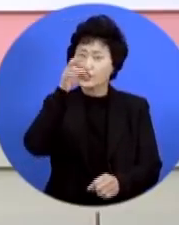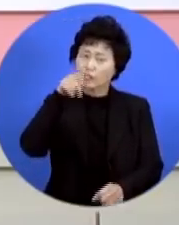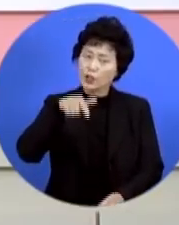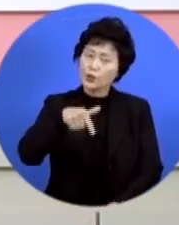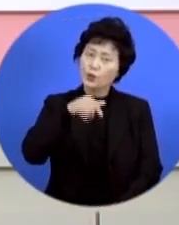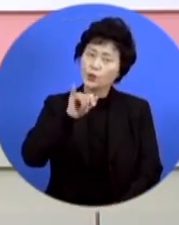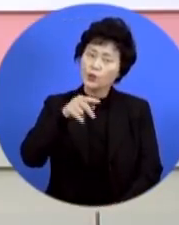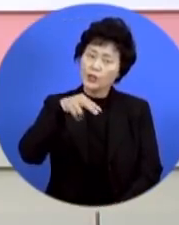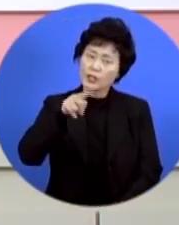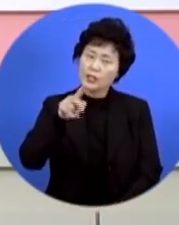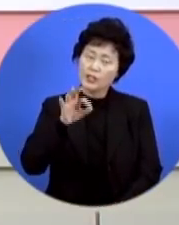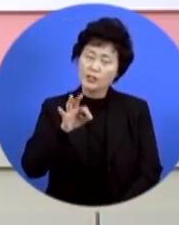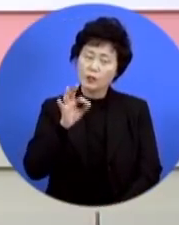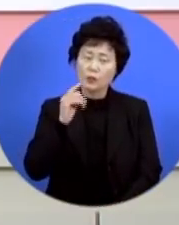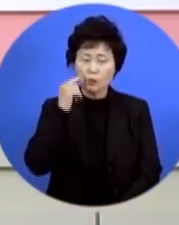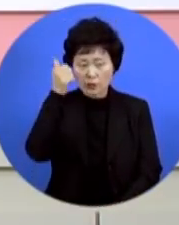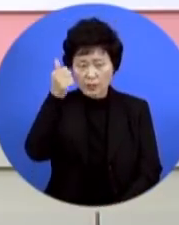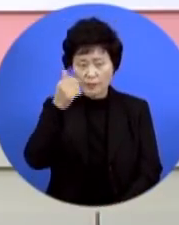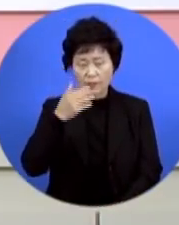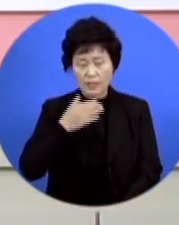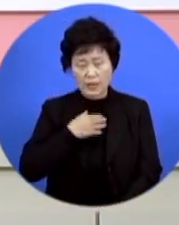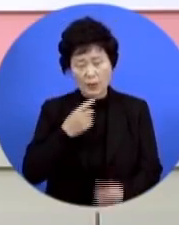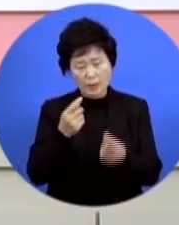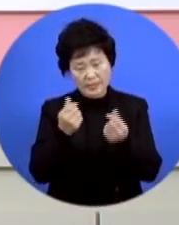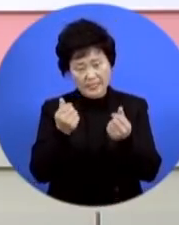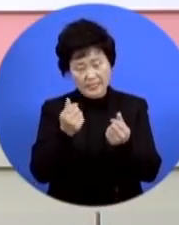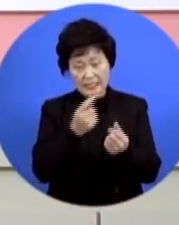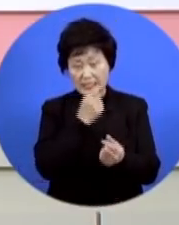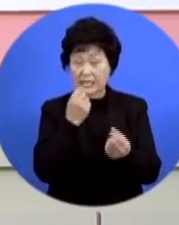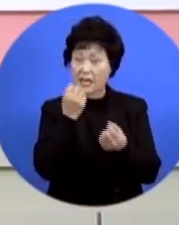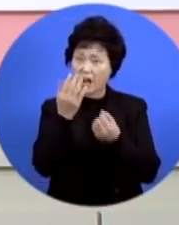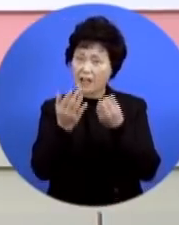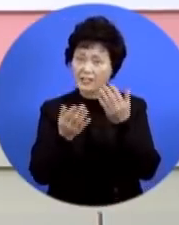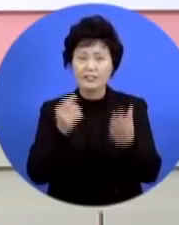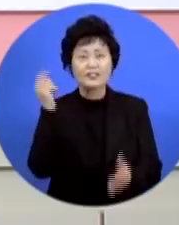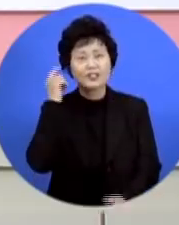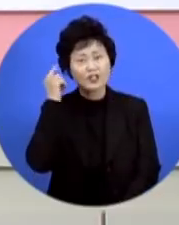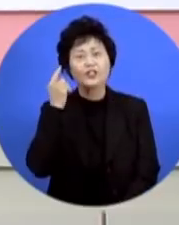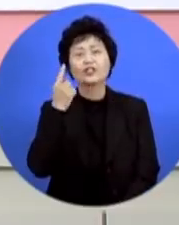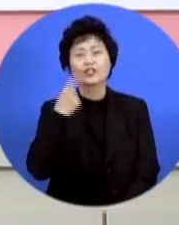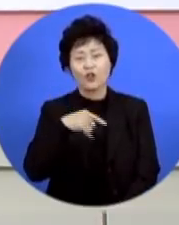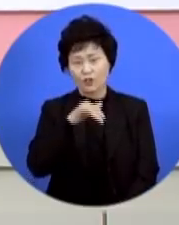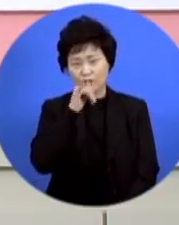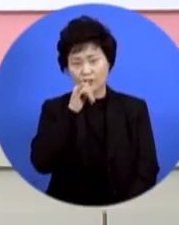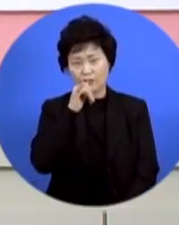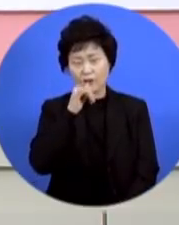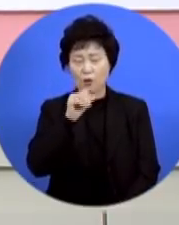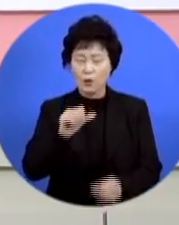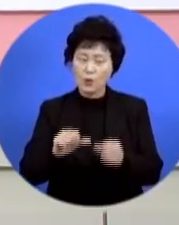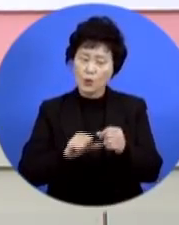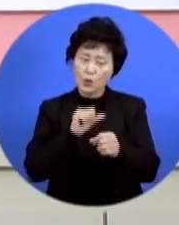그때 나오셔서 비슷한 간증하신 걸 들었는데 예. 한 5년 전쯤에